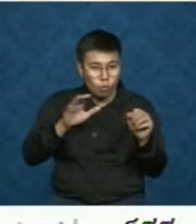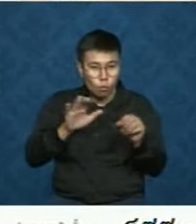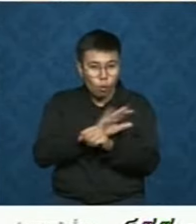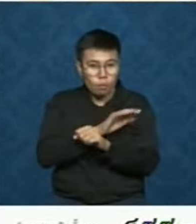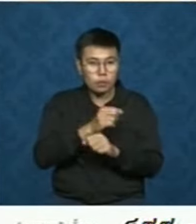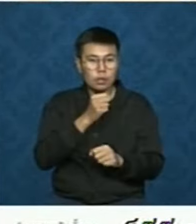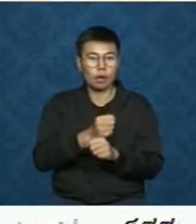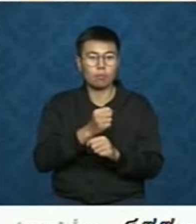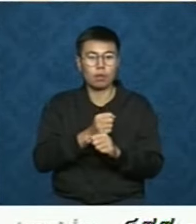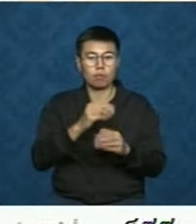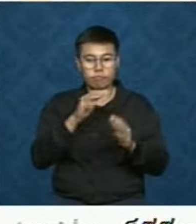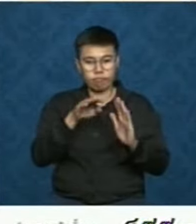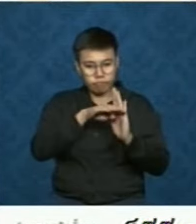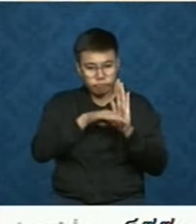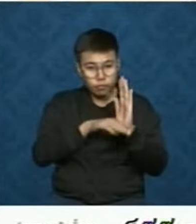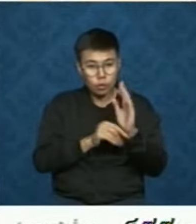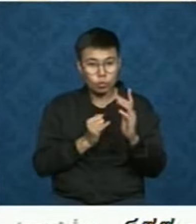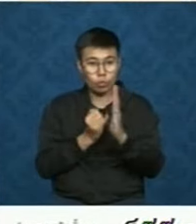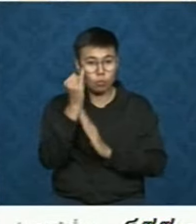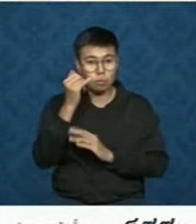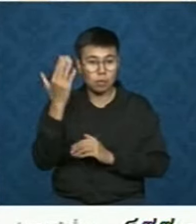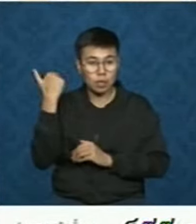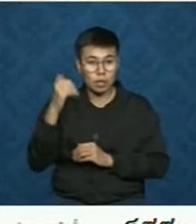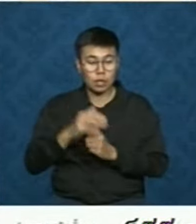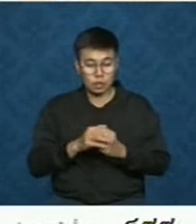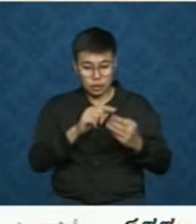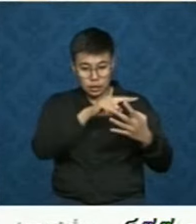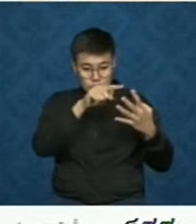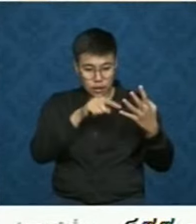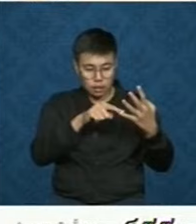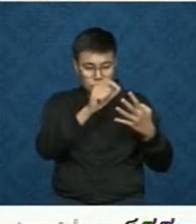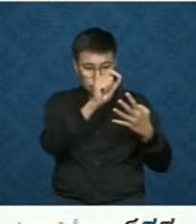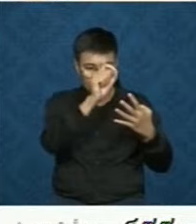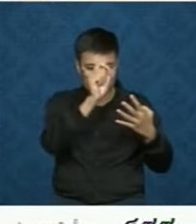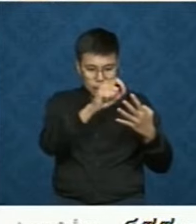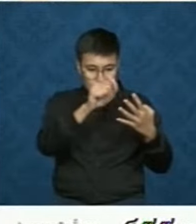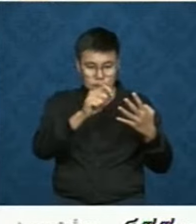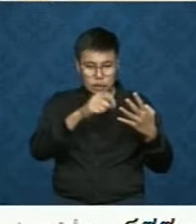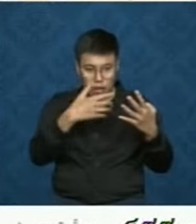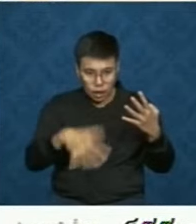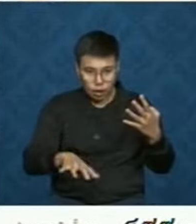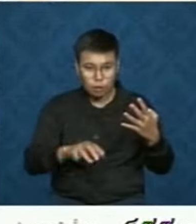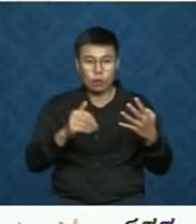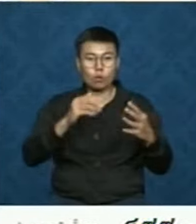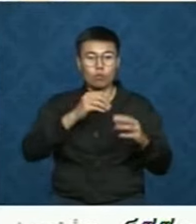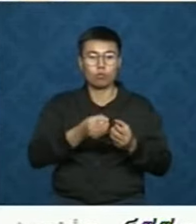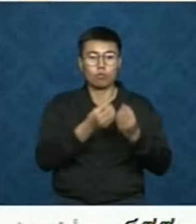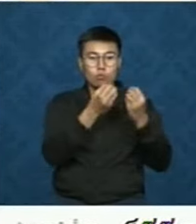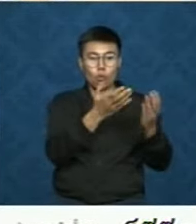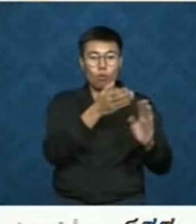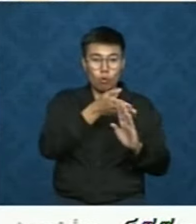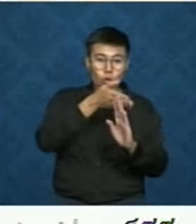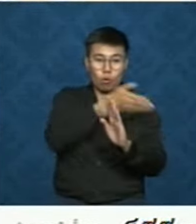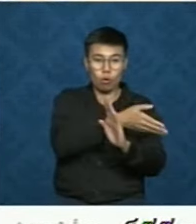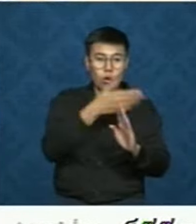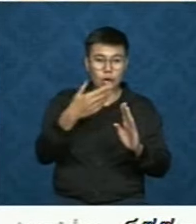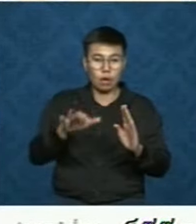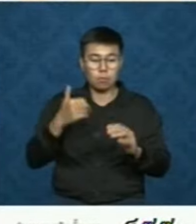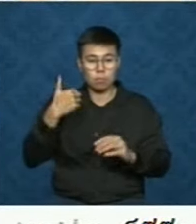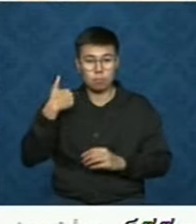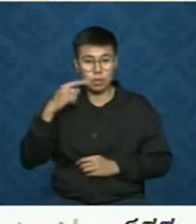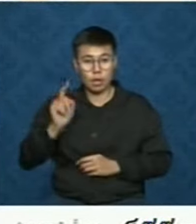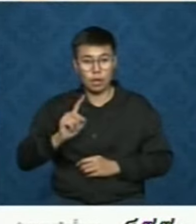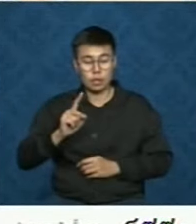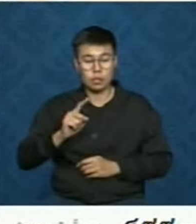ต้องบังเอิญใน 4ฉบับแรกที่ท่านนายกเซ็นมานั้นได้ส่งไปก่อนหน้านี้แล้วแล้วก็มี 3